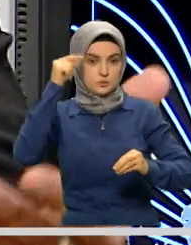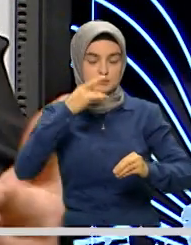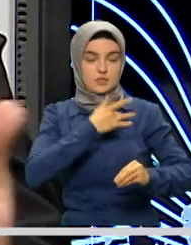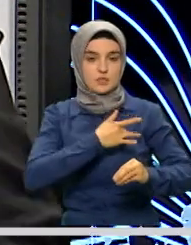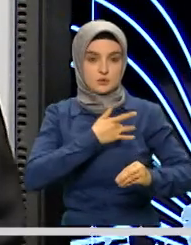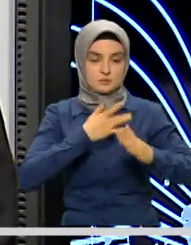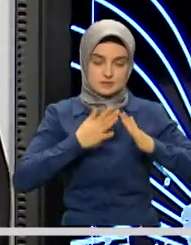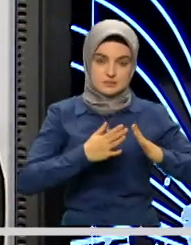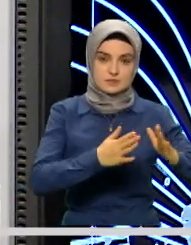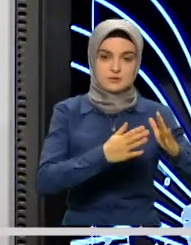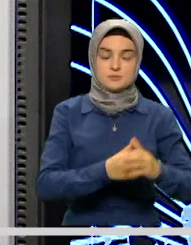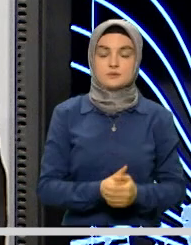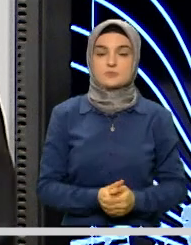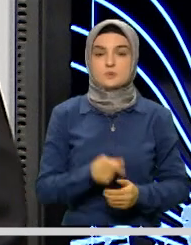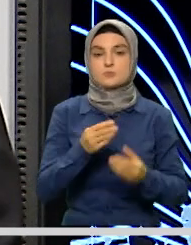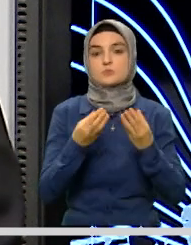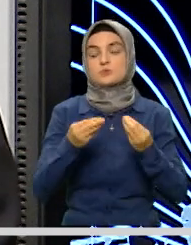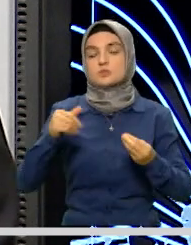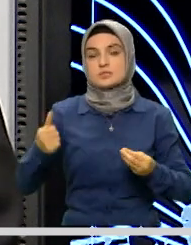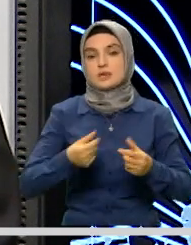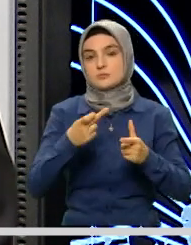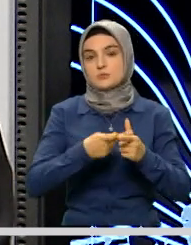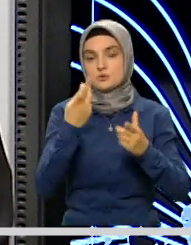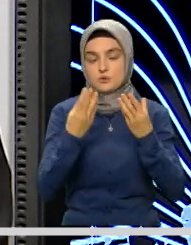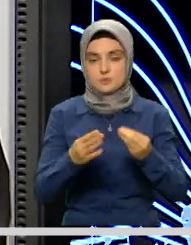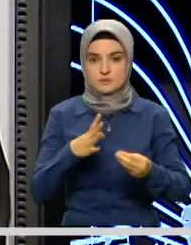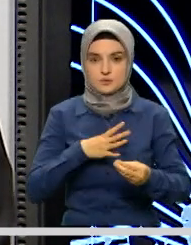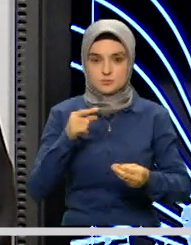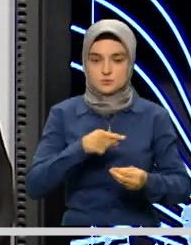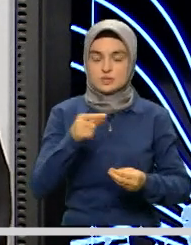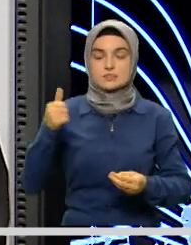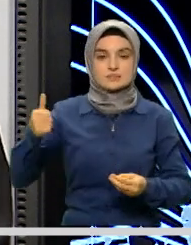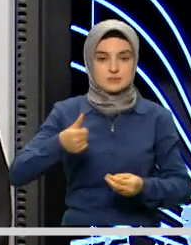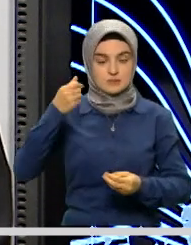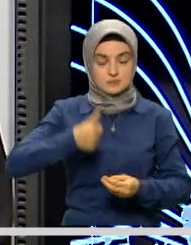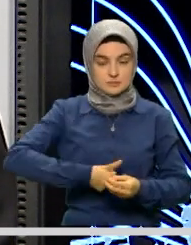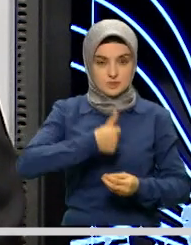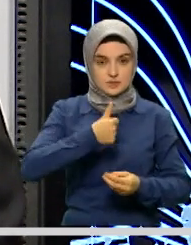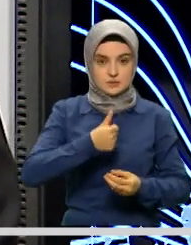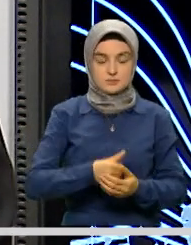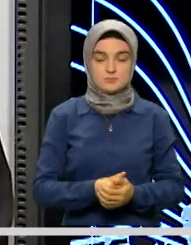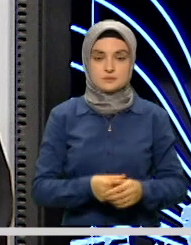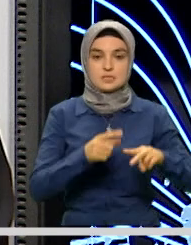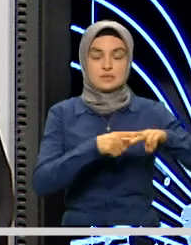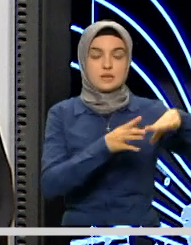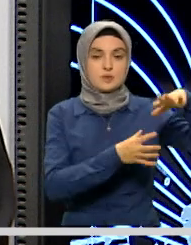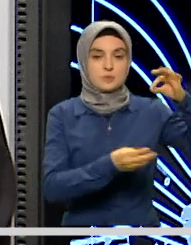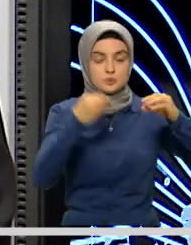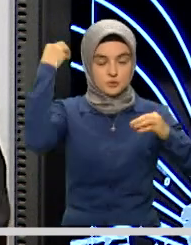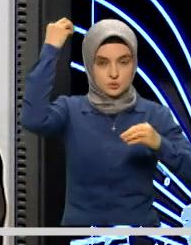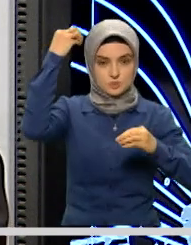Anadolu'muzda devam ettiriyorlar. Ne kadar bu çok güzel. Değerli projeydi. Çok, gerçekten. Buradan kıymetli başkanımız Profesör Doktor Ali Erbaş